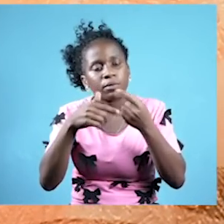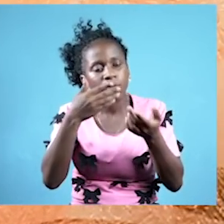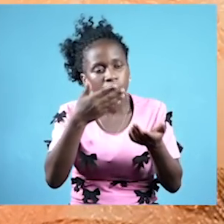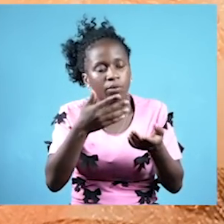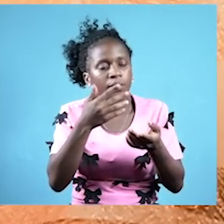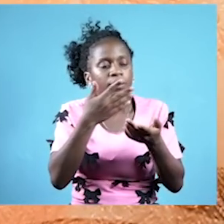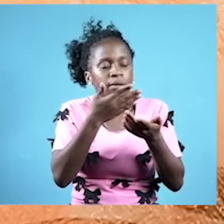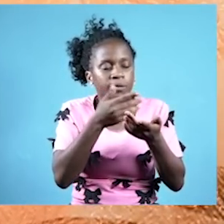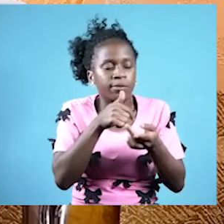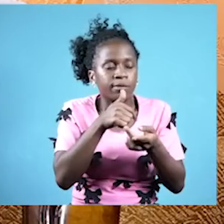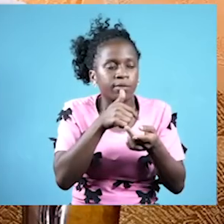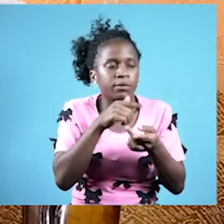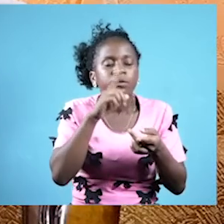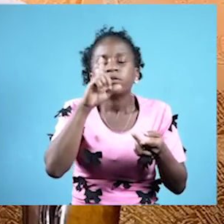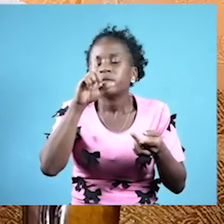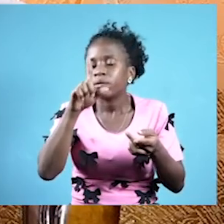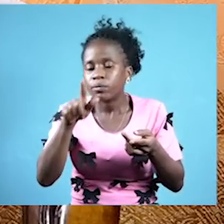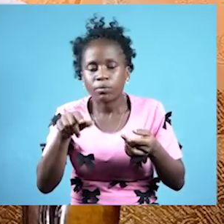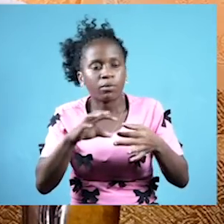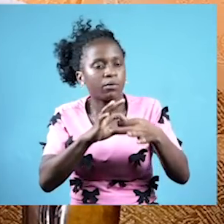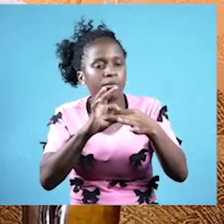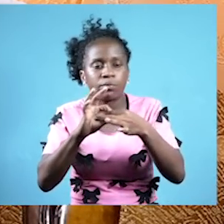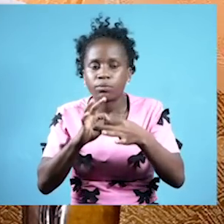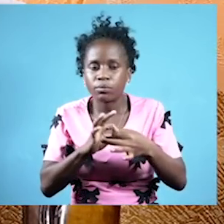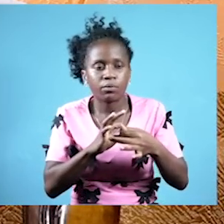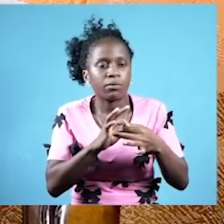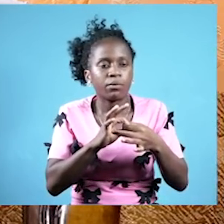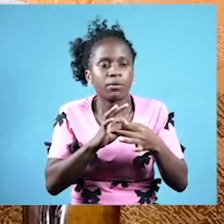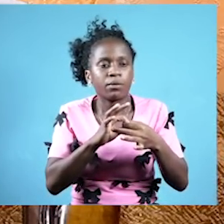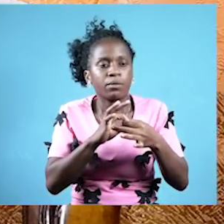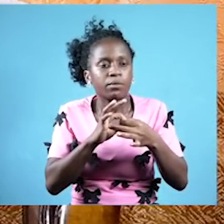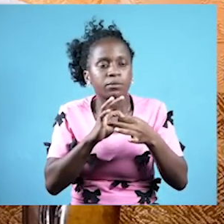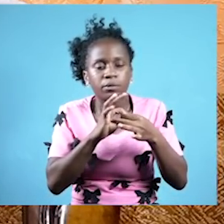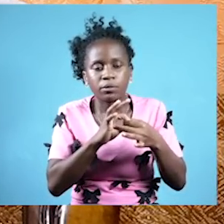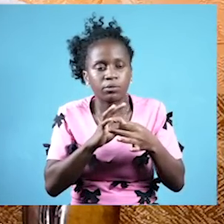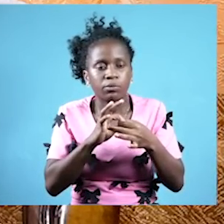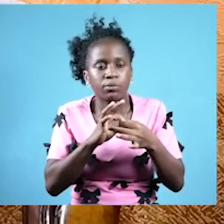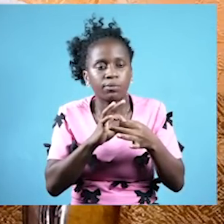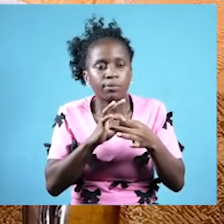mwenyekiti wa shirikisho la wenye viwanda vya kutengeneza dawa Afrika Mashariki.